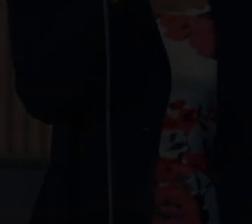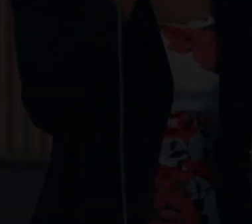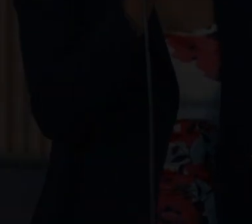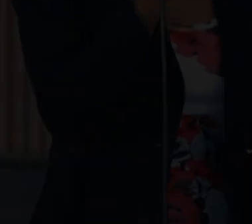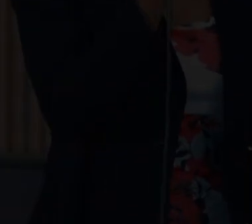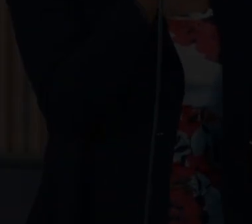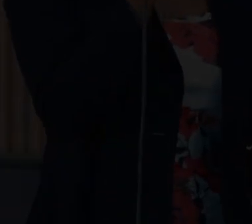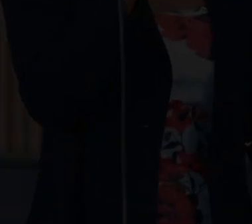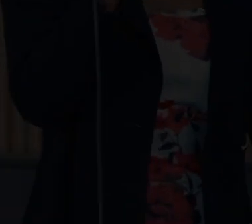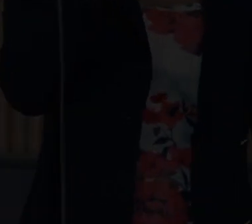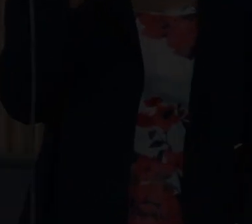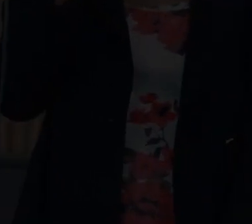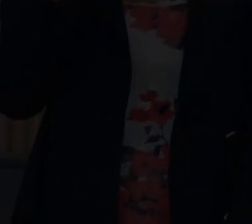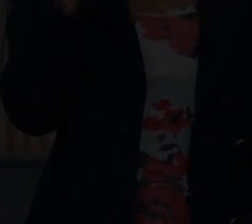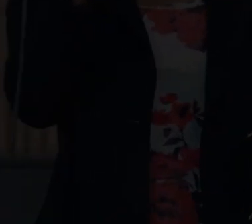ari